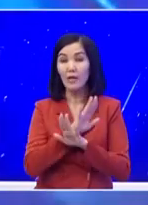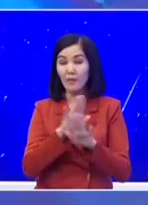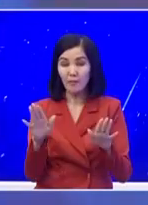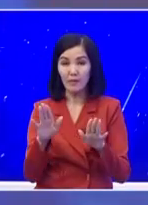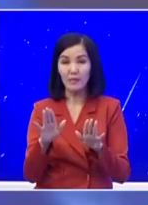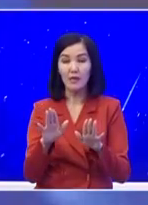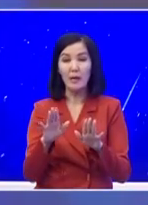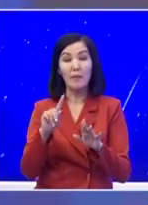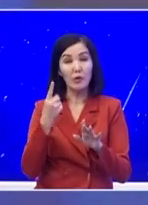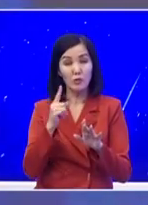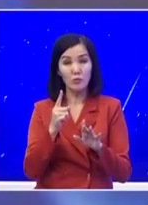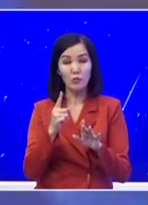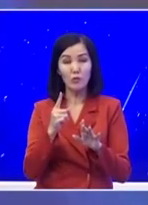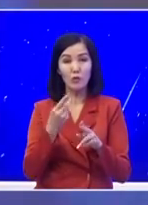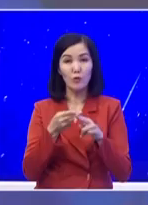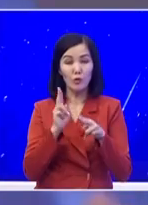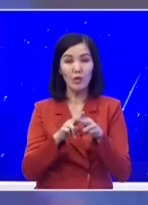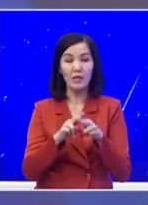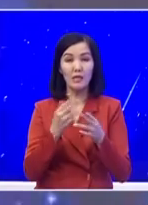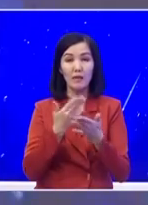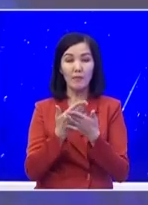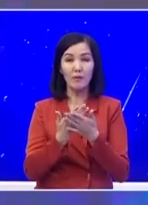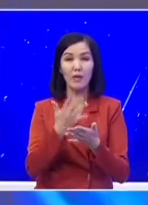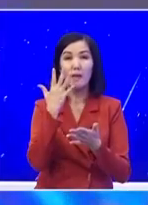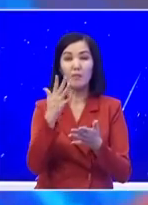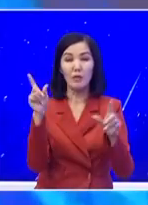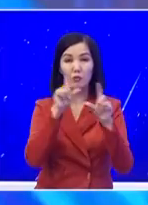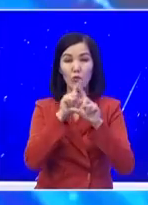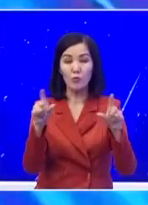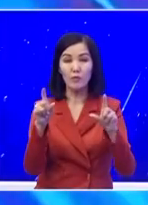Неге? Өйткені мысалы сол болатын, мысалы 5 корпус болса,